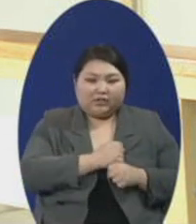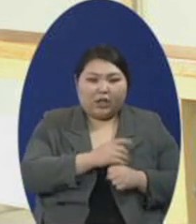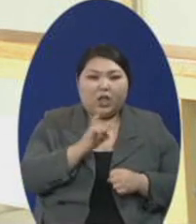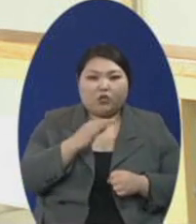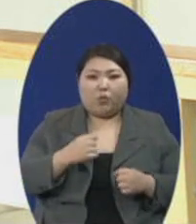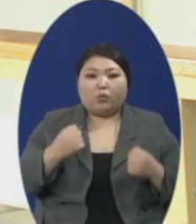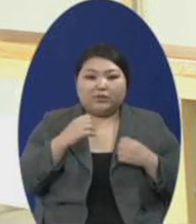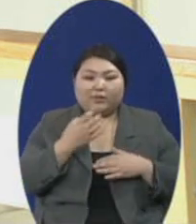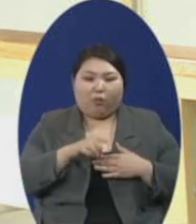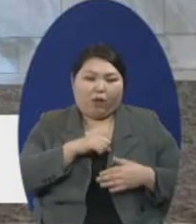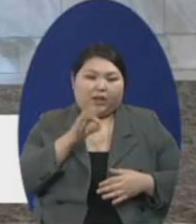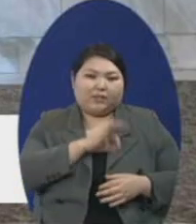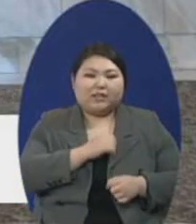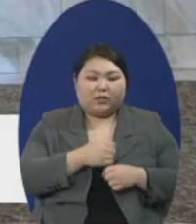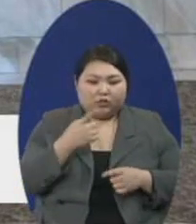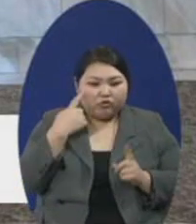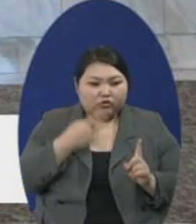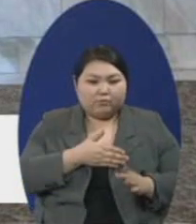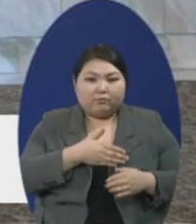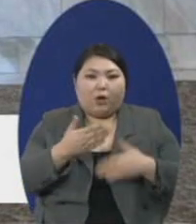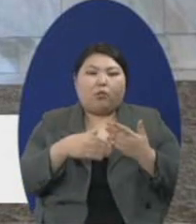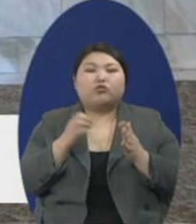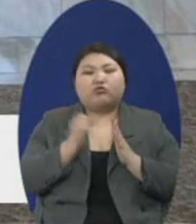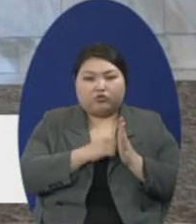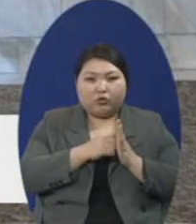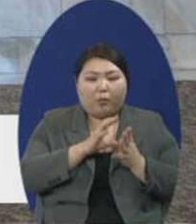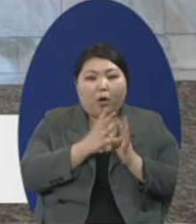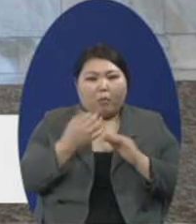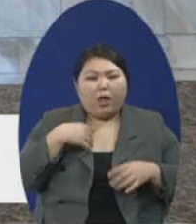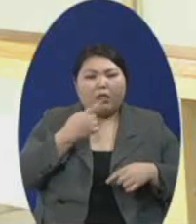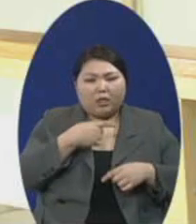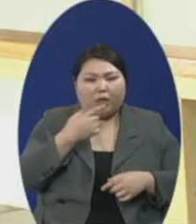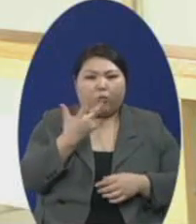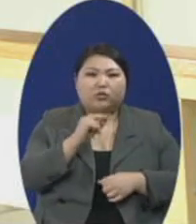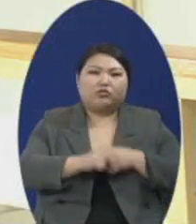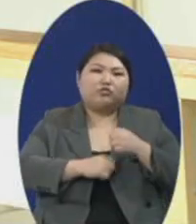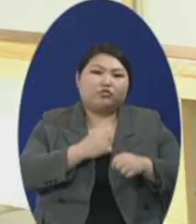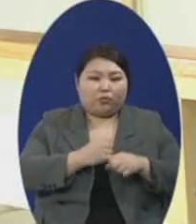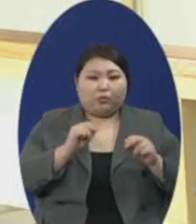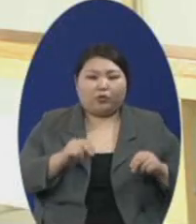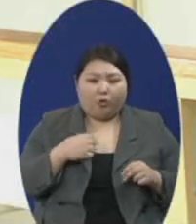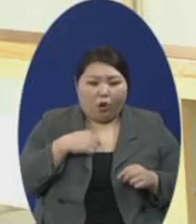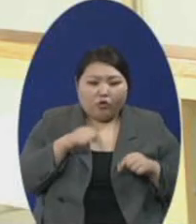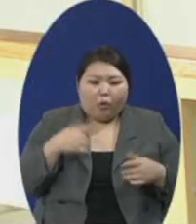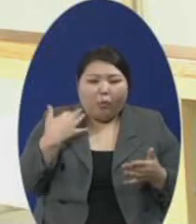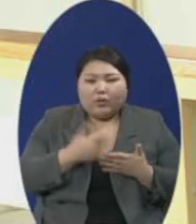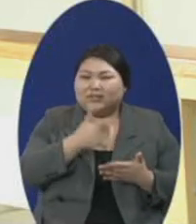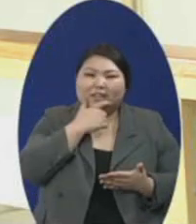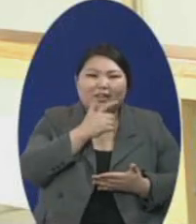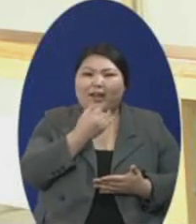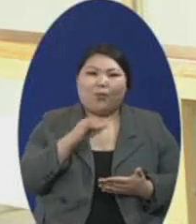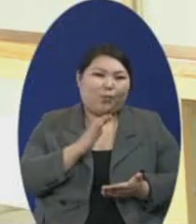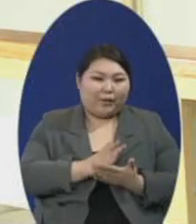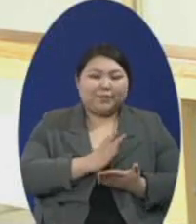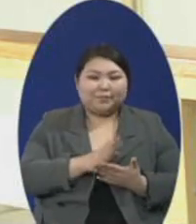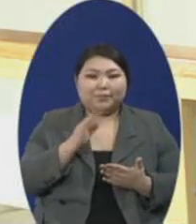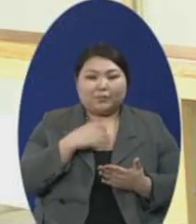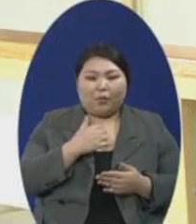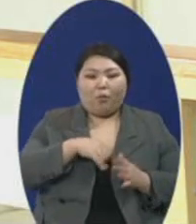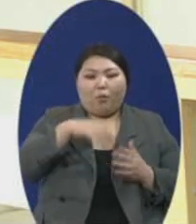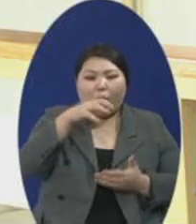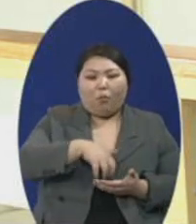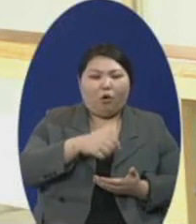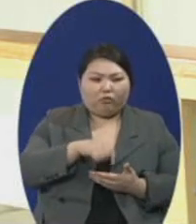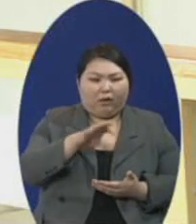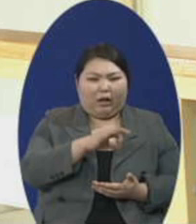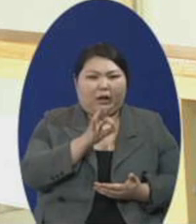чиглэл рүү нь явуулах ёстой. Гэтэл бид энийг явуулах ёстой гэж бараг 30 жил ярьж байгаа. Өнөөдрийг хүртэл дагуул байна. Тийм ч учраас уурхаанууд